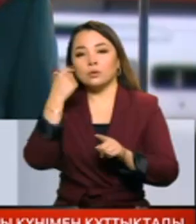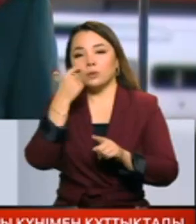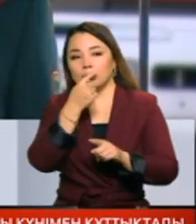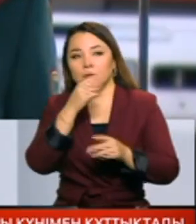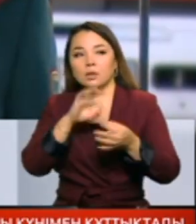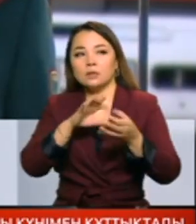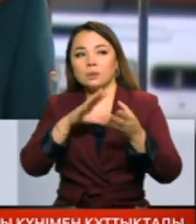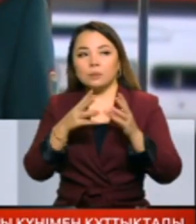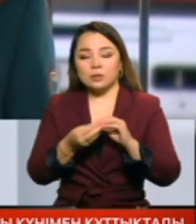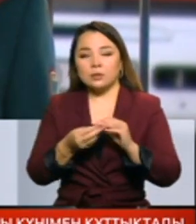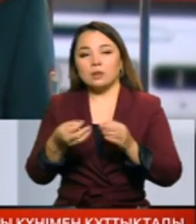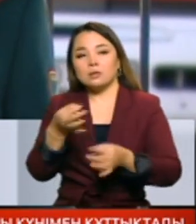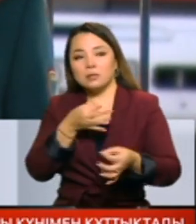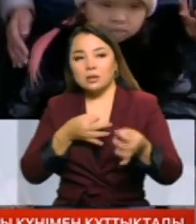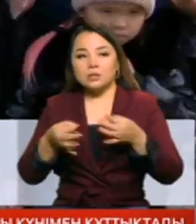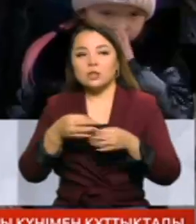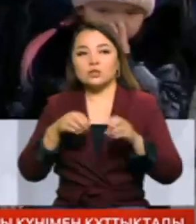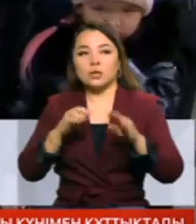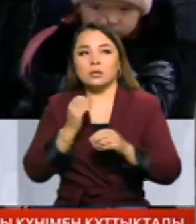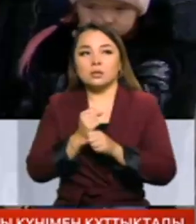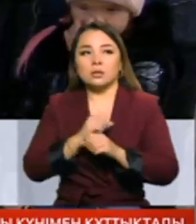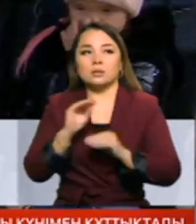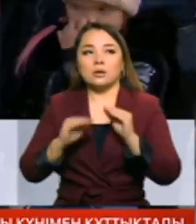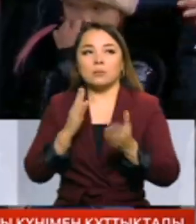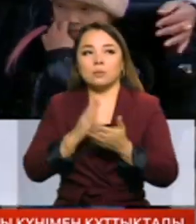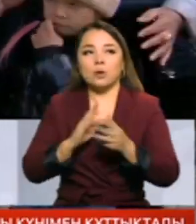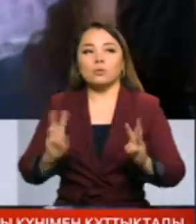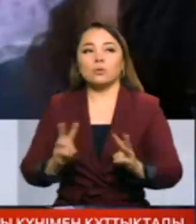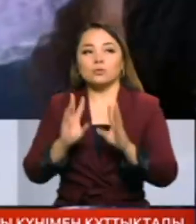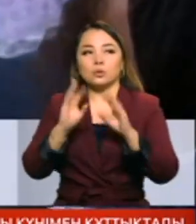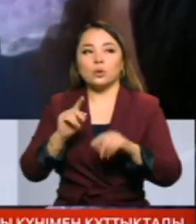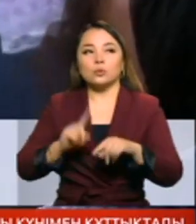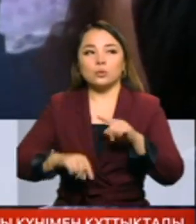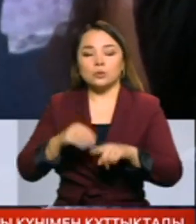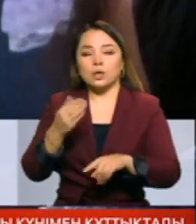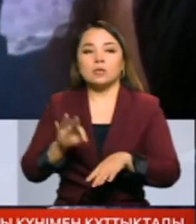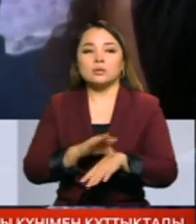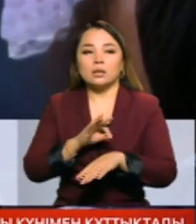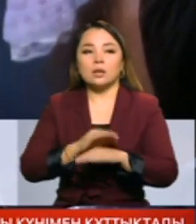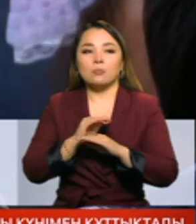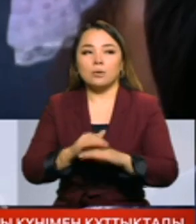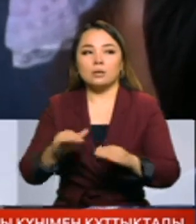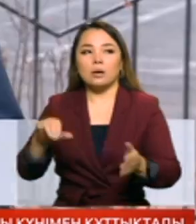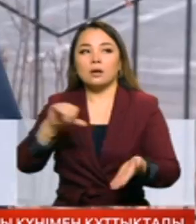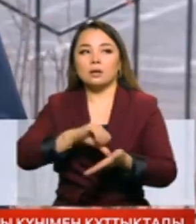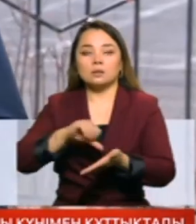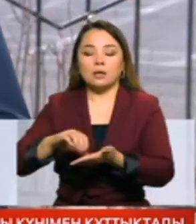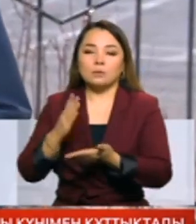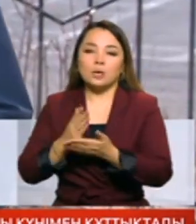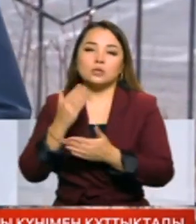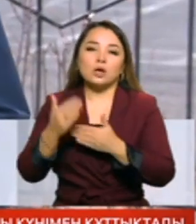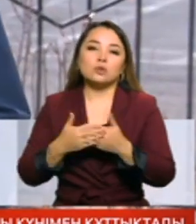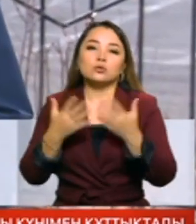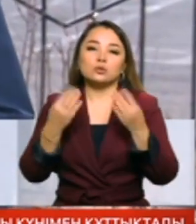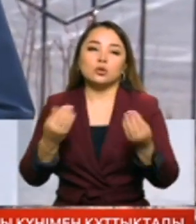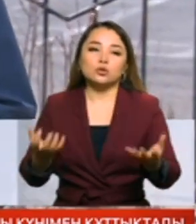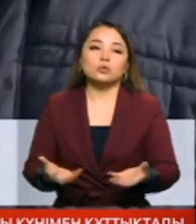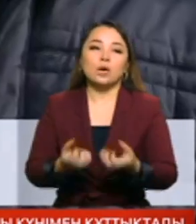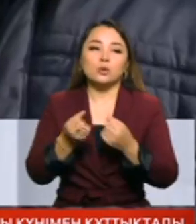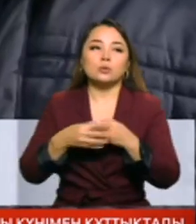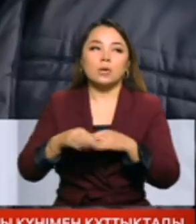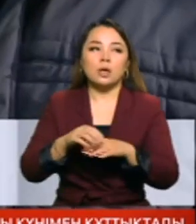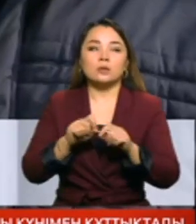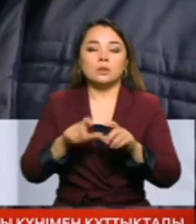деп ақылдасып жасадық. Айтулы шараға өрт сөндірушінің туыстары, жолдасы мен балалары да қатысты. Жақын күндері құтқарушының туған жеріндегі